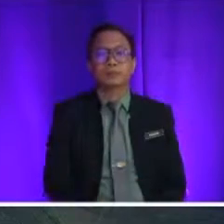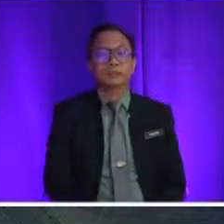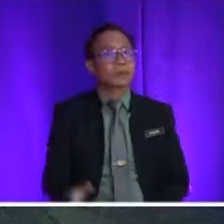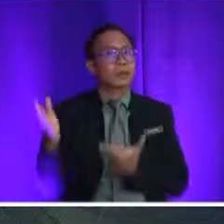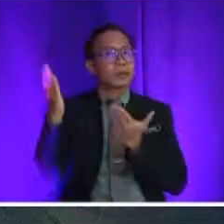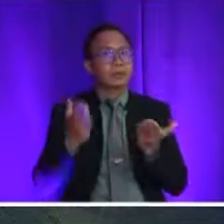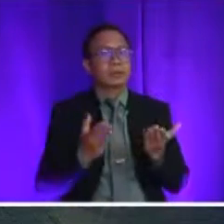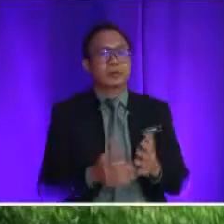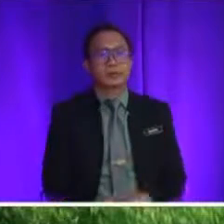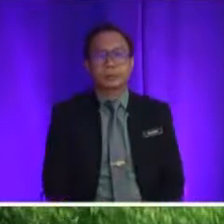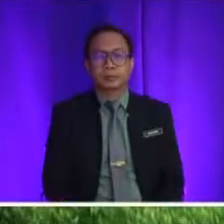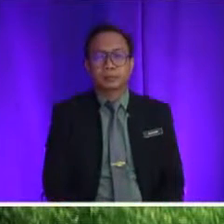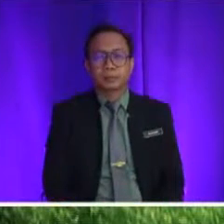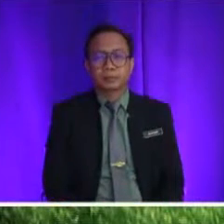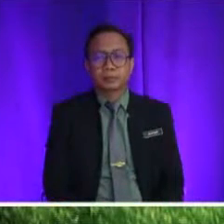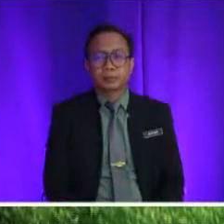na18141900295